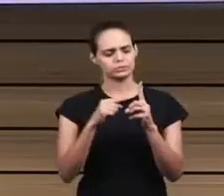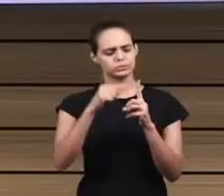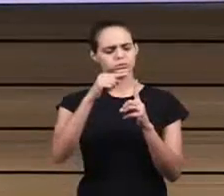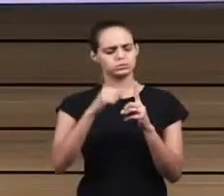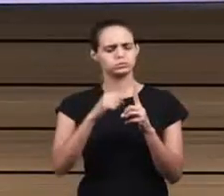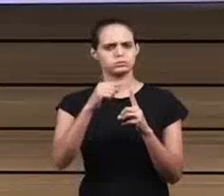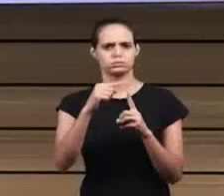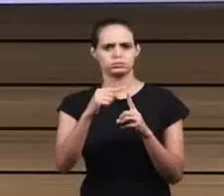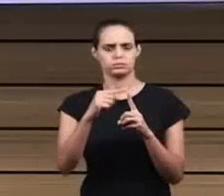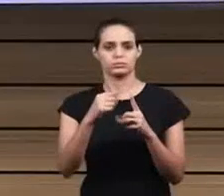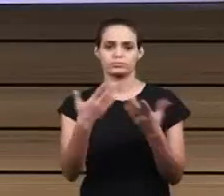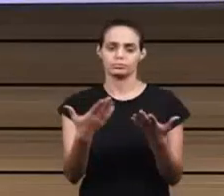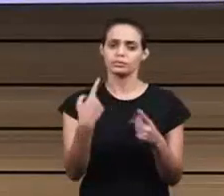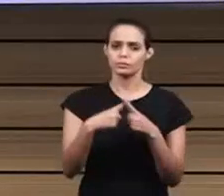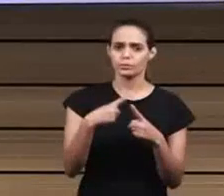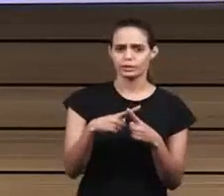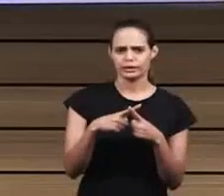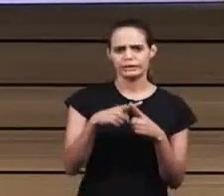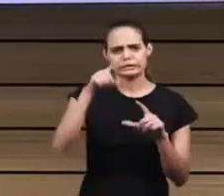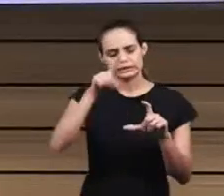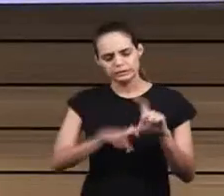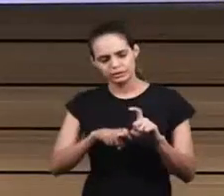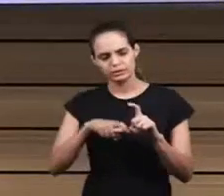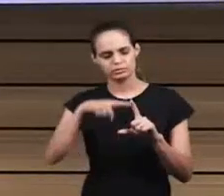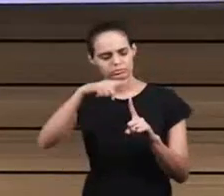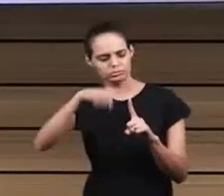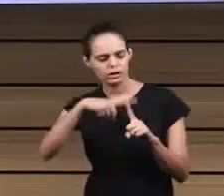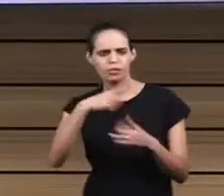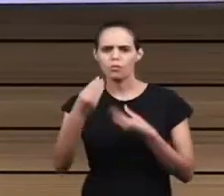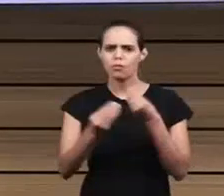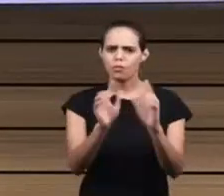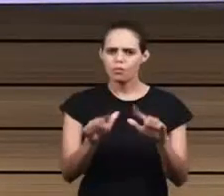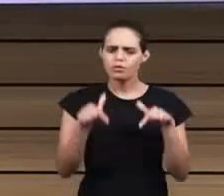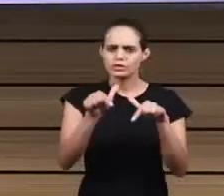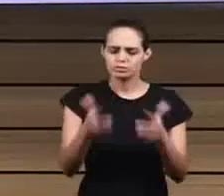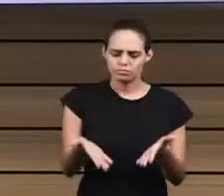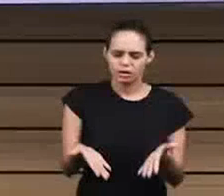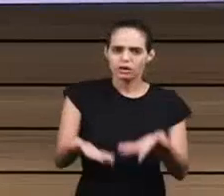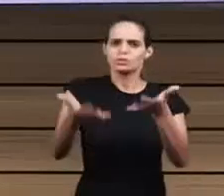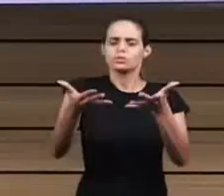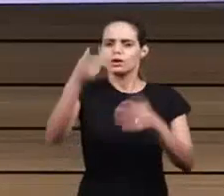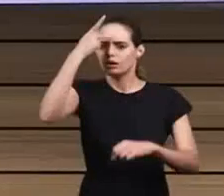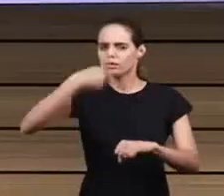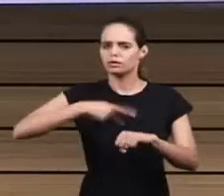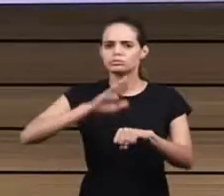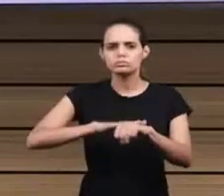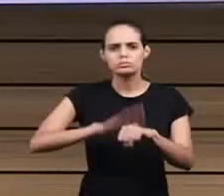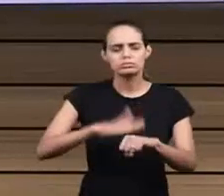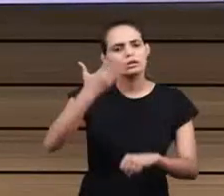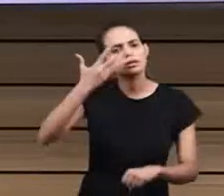wir bei diesen Kindern intervenieren werden. Was wir analysieren müssen, das ist der Grad der motorischen Einschränkung,